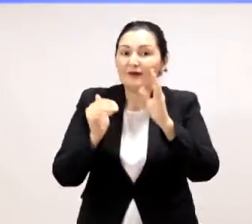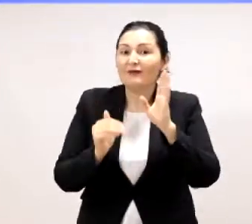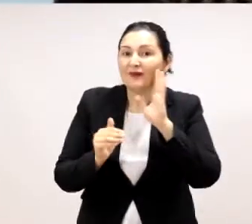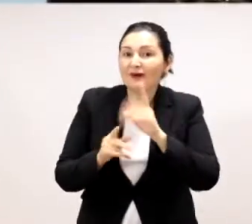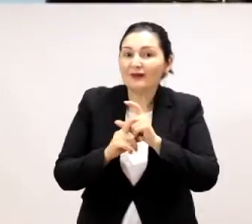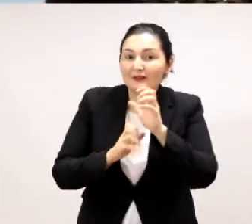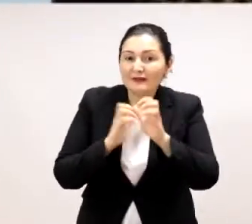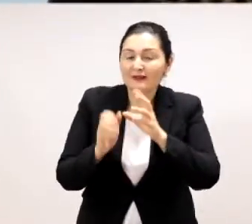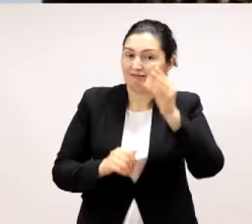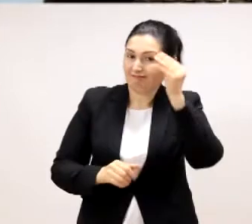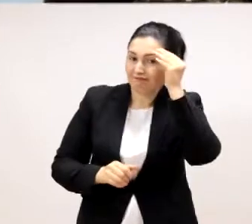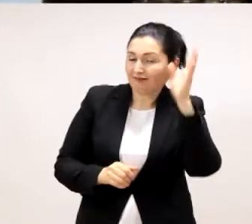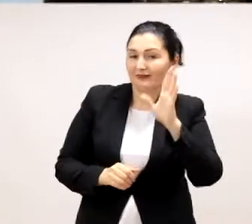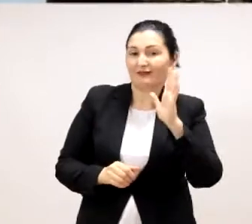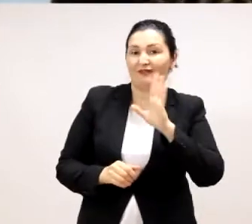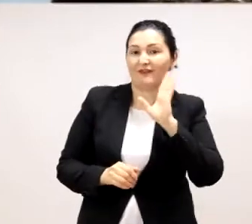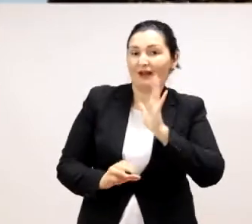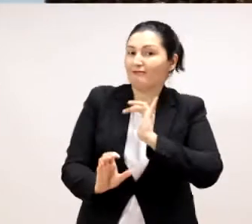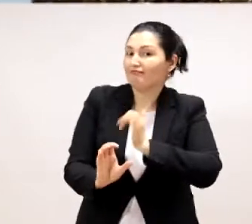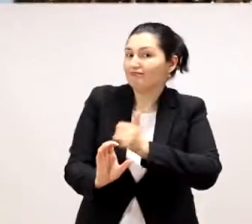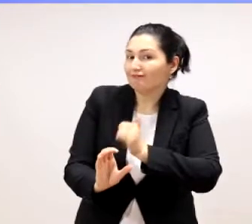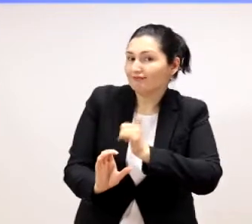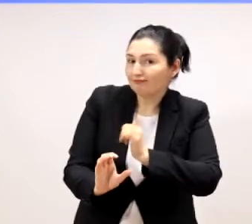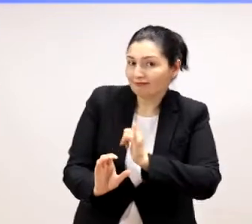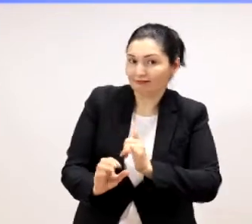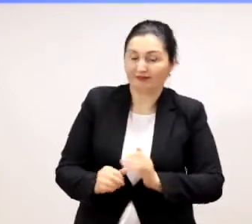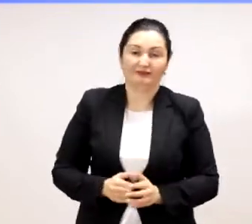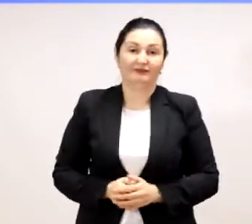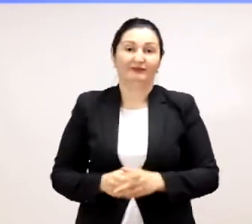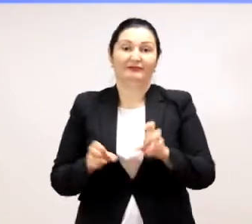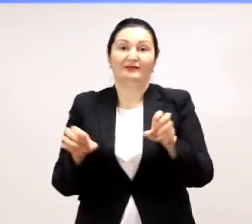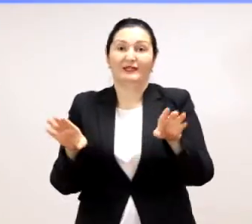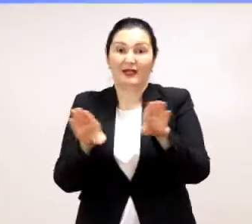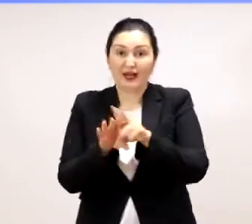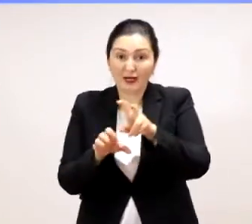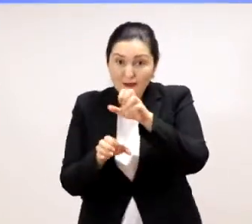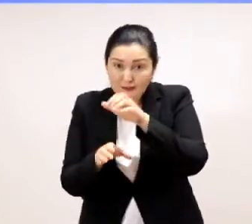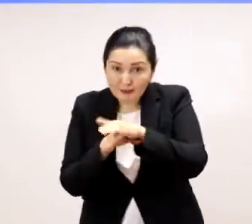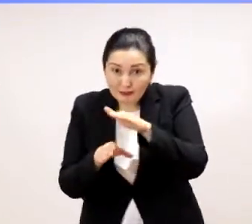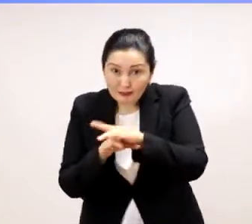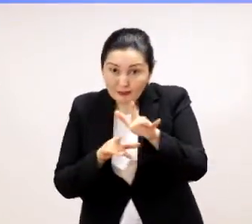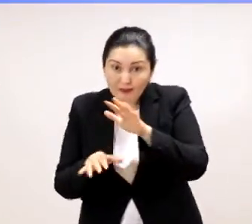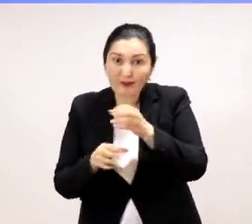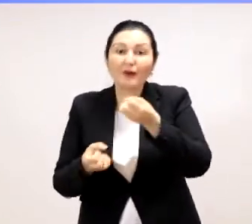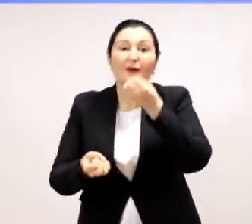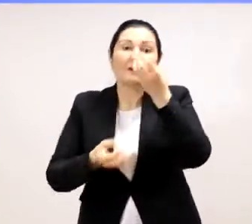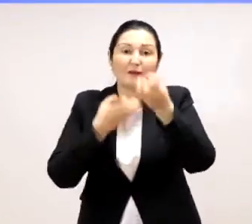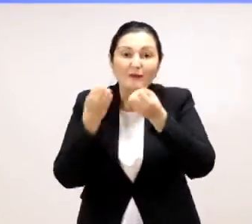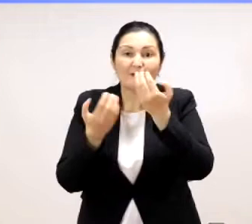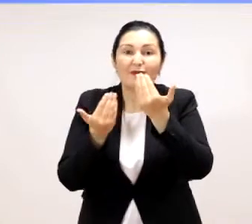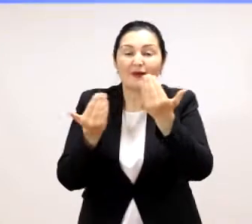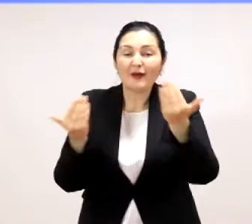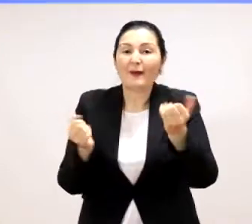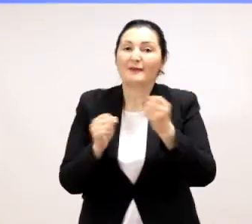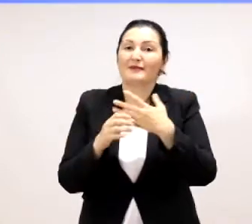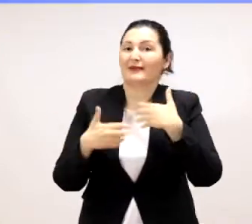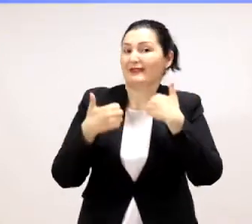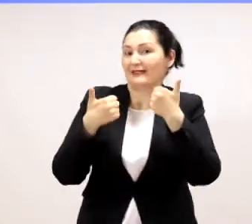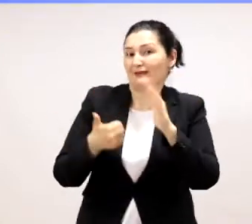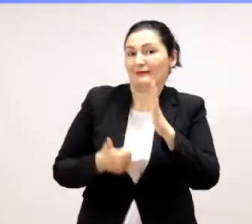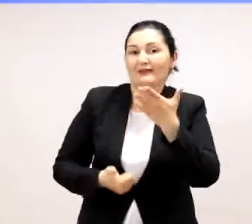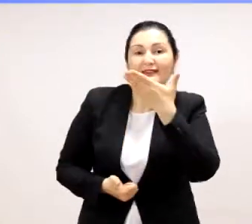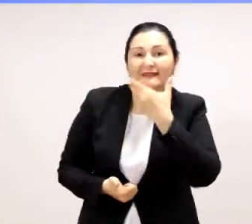رو فراموش نکنید. فراموش نمیکنید. اگر این گفته ها رو رعایت کنید، گل های شما خیلی